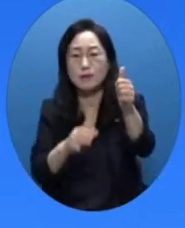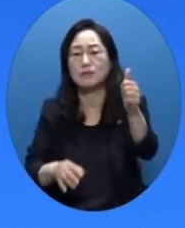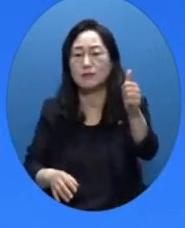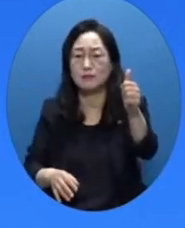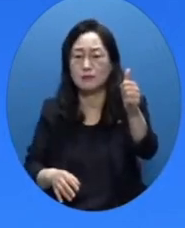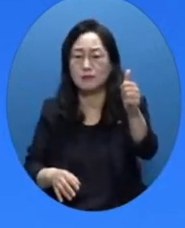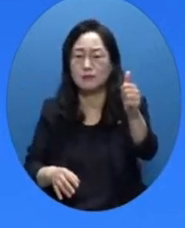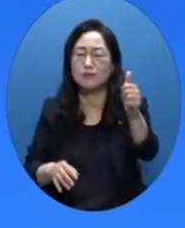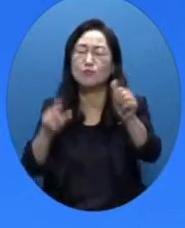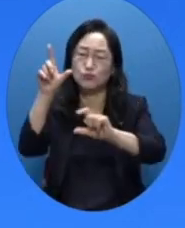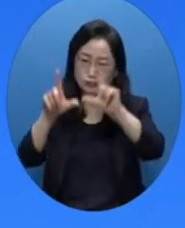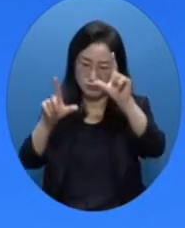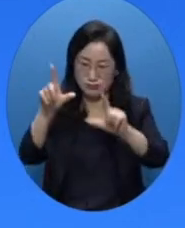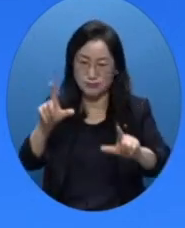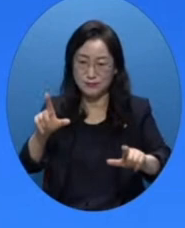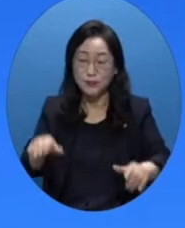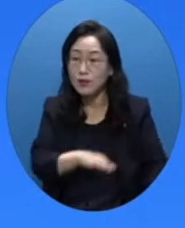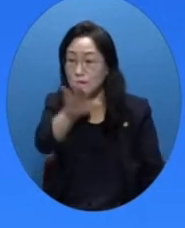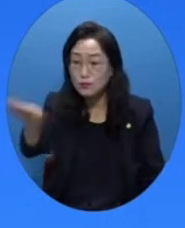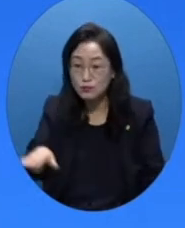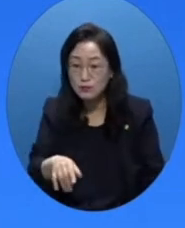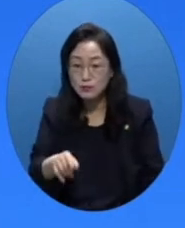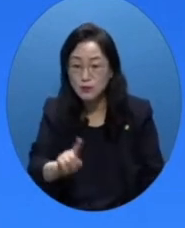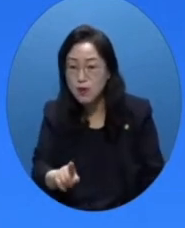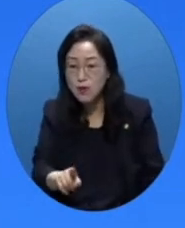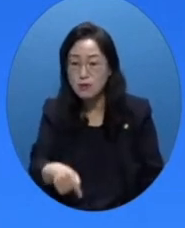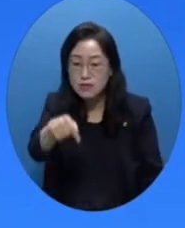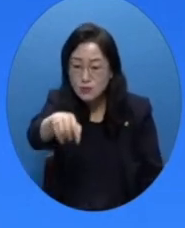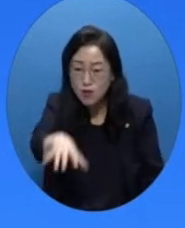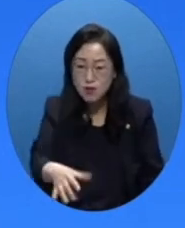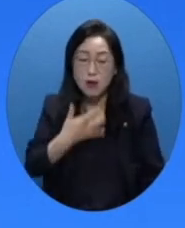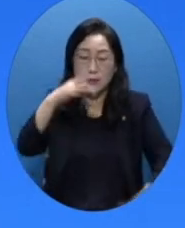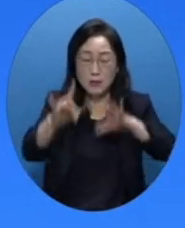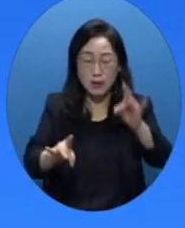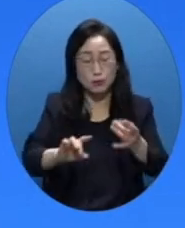것입니다. 우리를 이곳에서 목말라 죽게 하느냐.